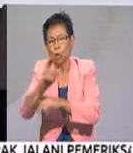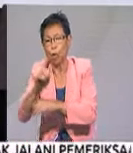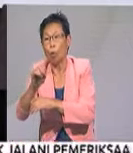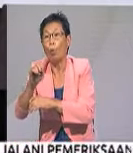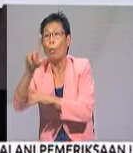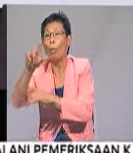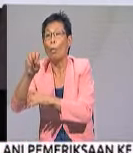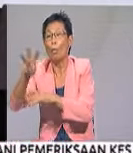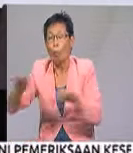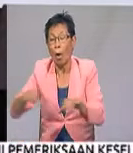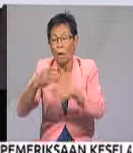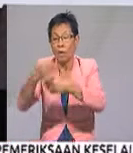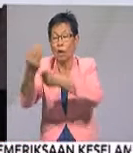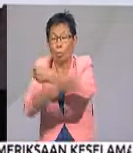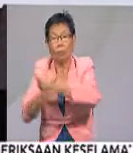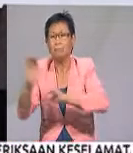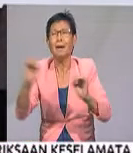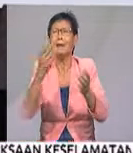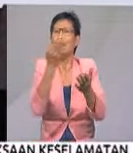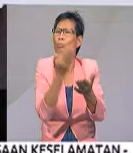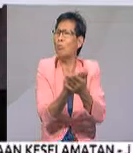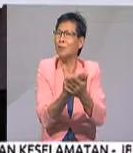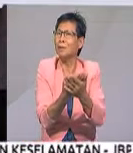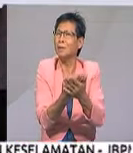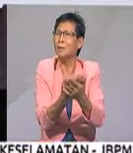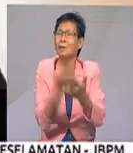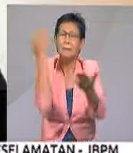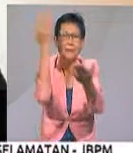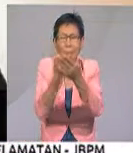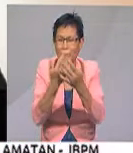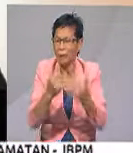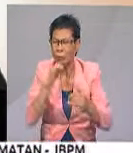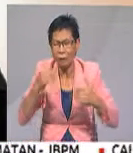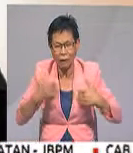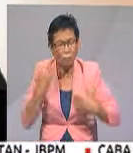negara, tiada bukti kukuh mengenai perkara itu setakat ini.